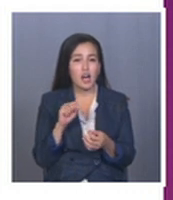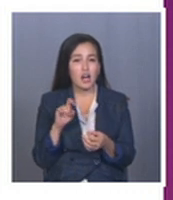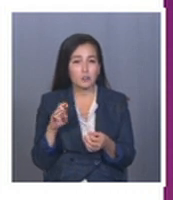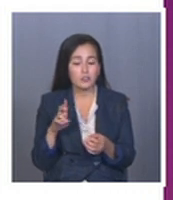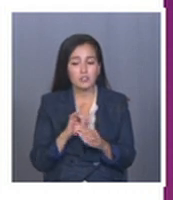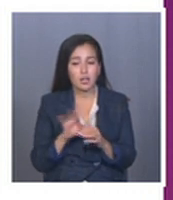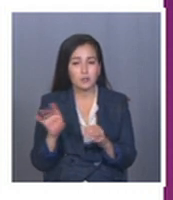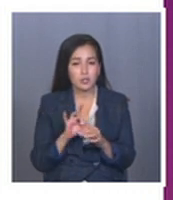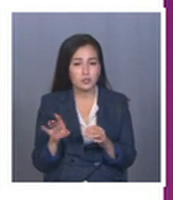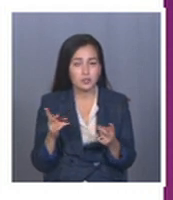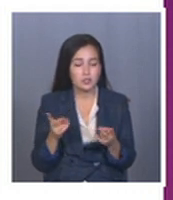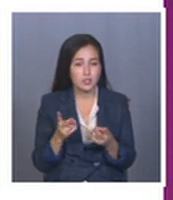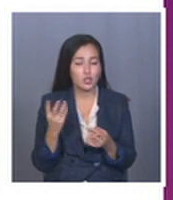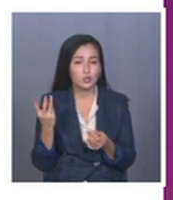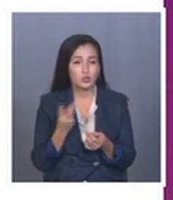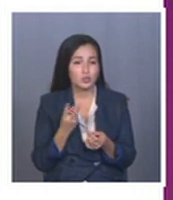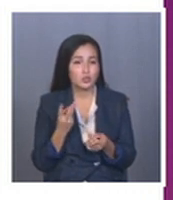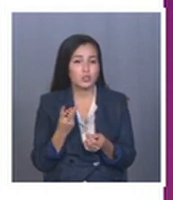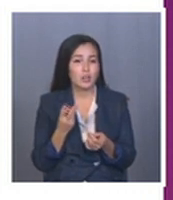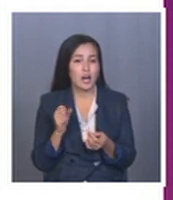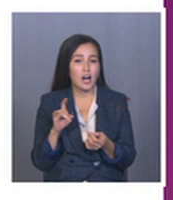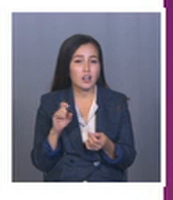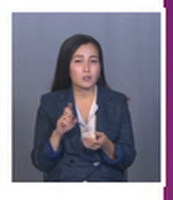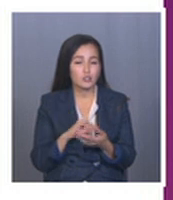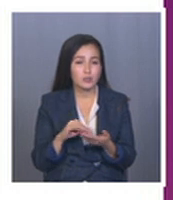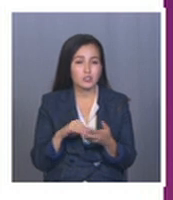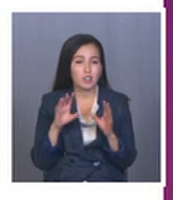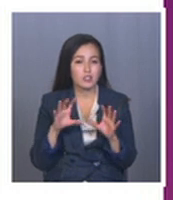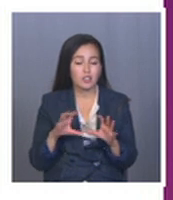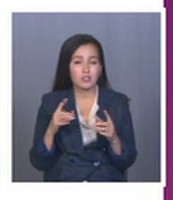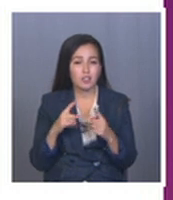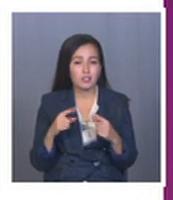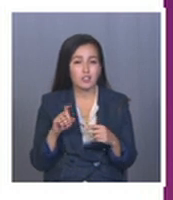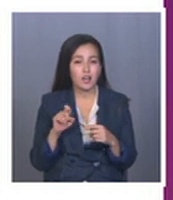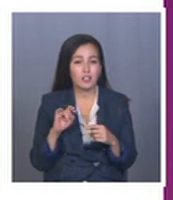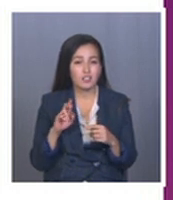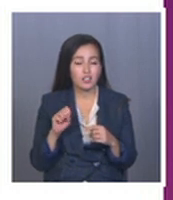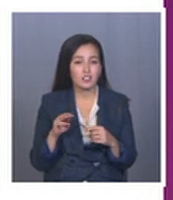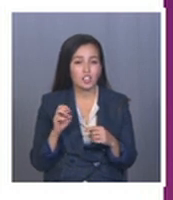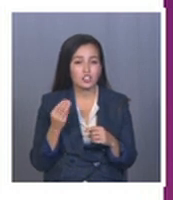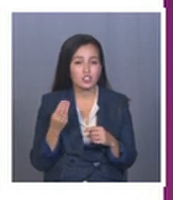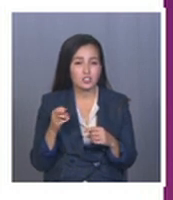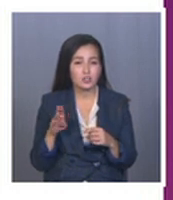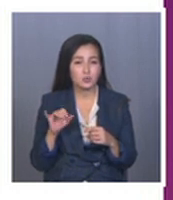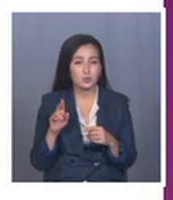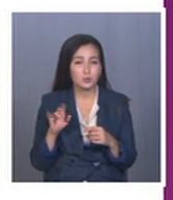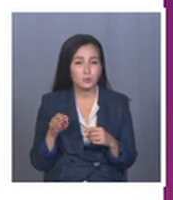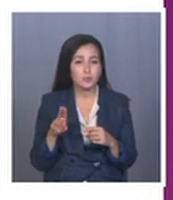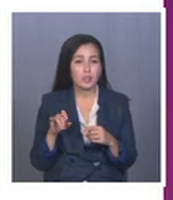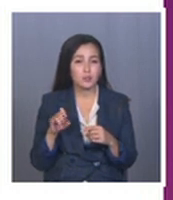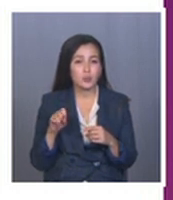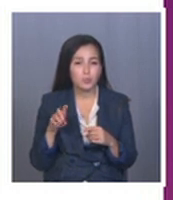шығару. Үшіншіден, араб жазу заңдылығына тән харакат, таштит, сукун, тануюн